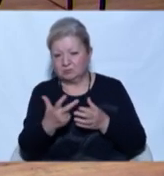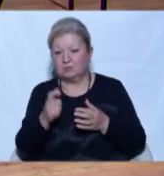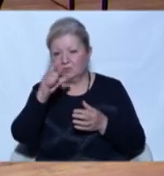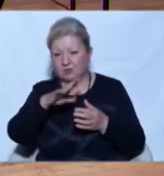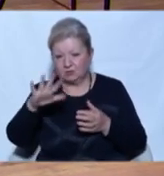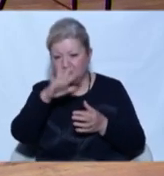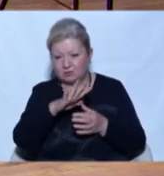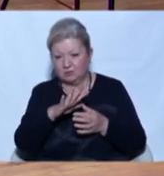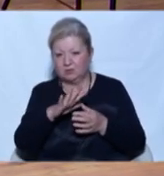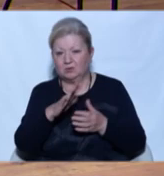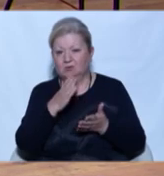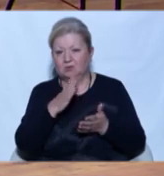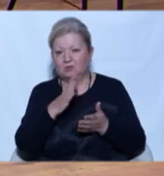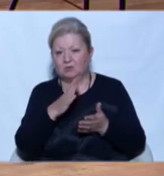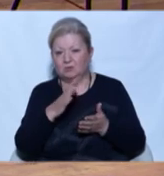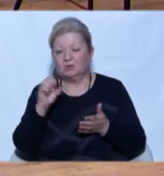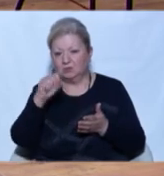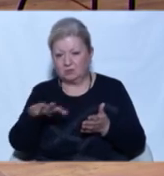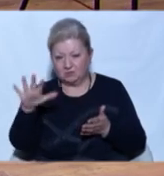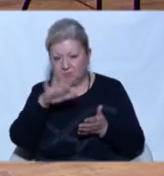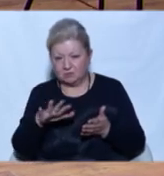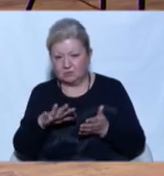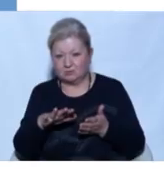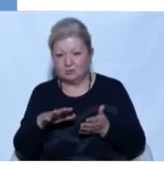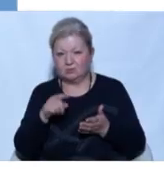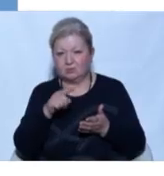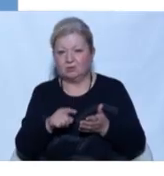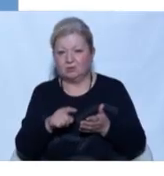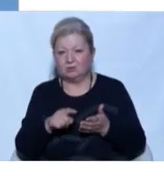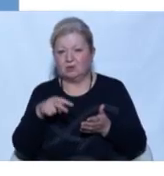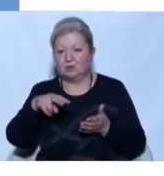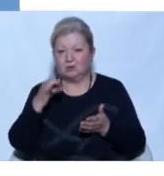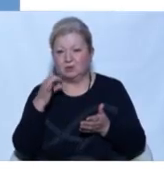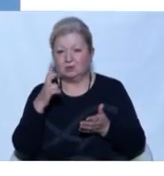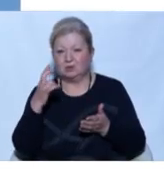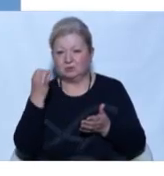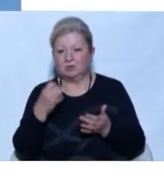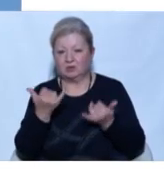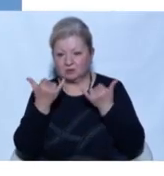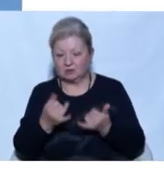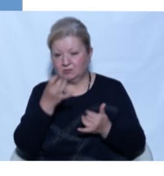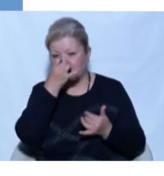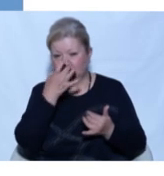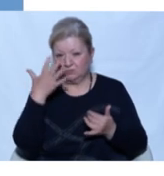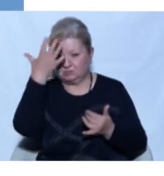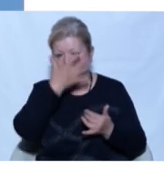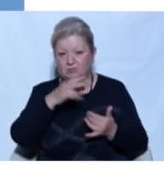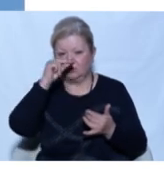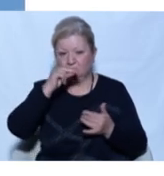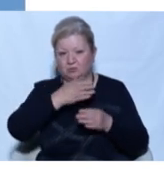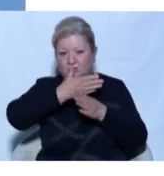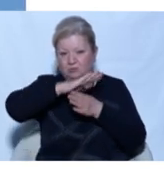ევროპა, ეს იყო აზია და ეს იყო ლიბია, დღევანდელი აფრიკის ჩრდილოეთი